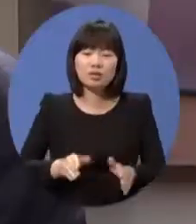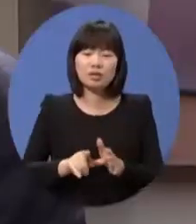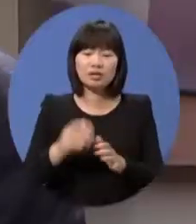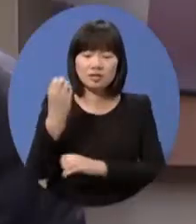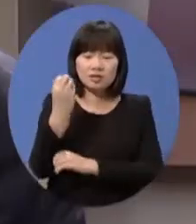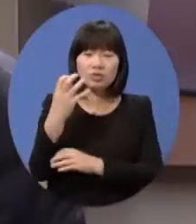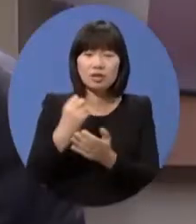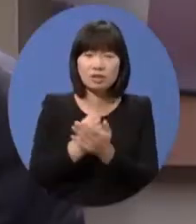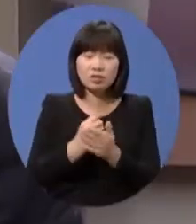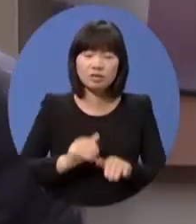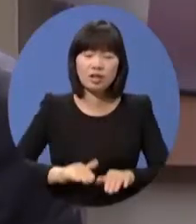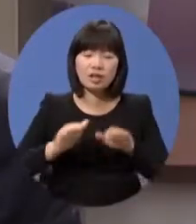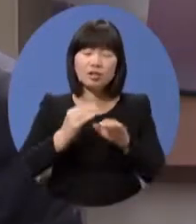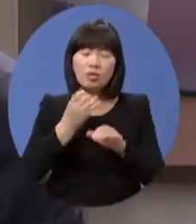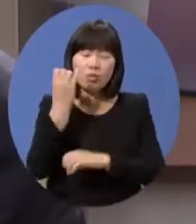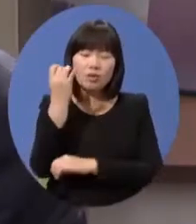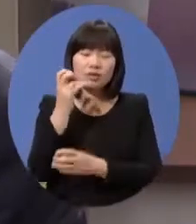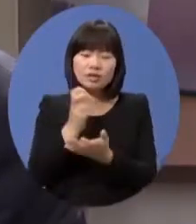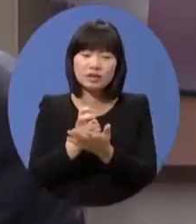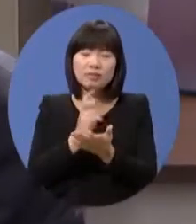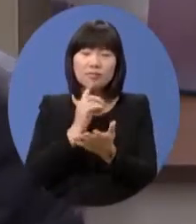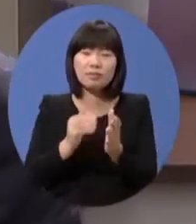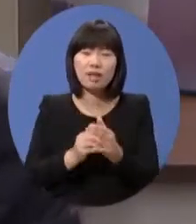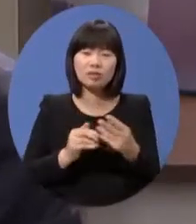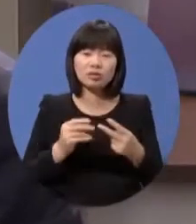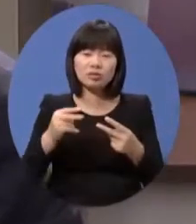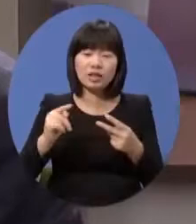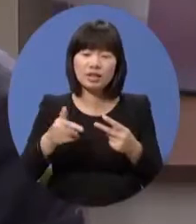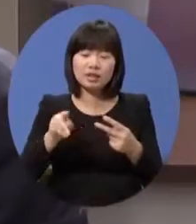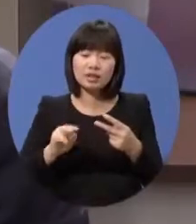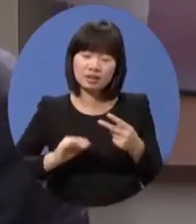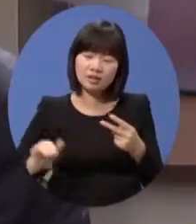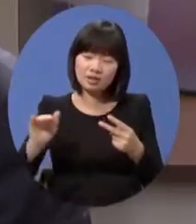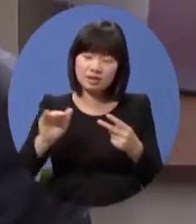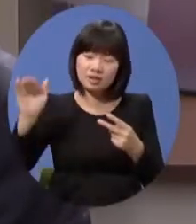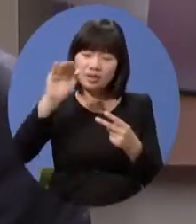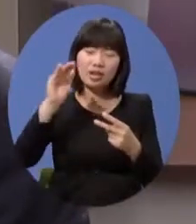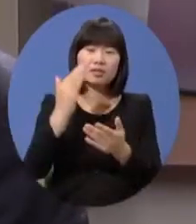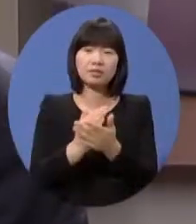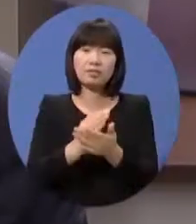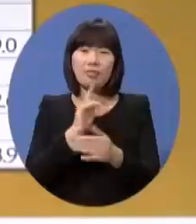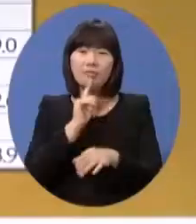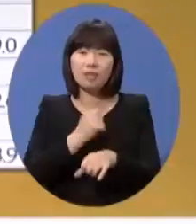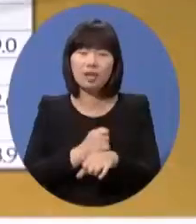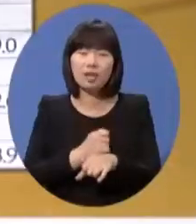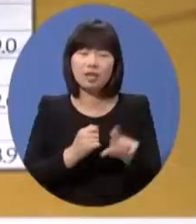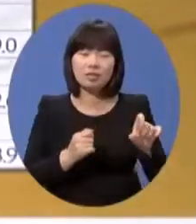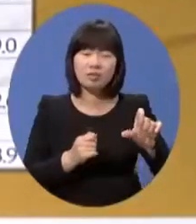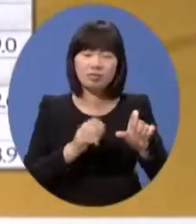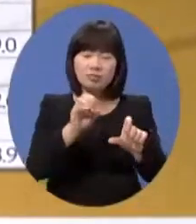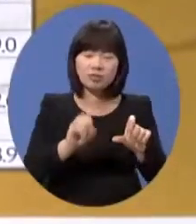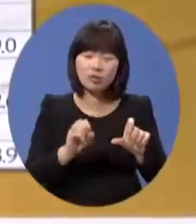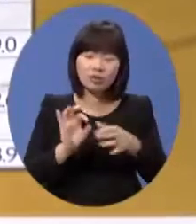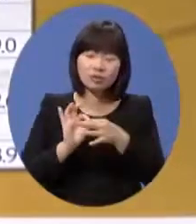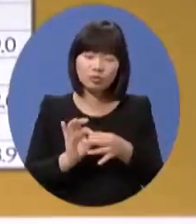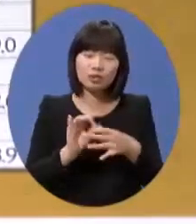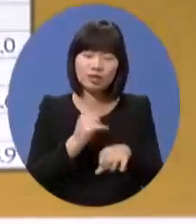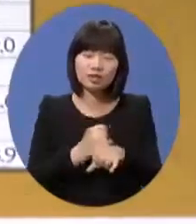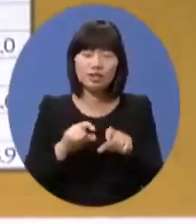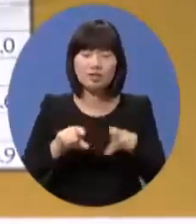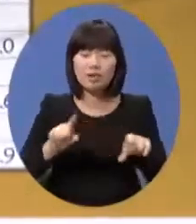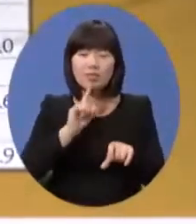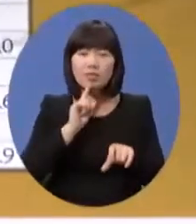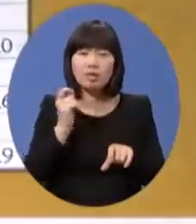기준으로 자라는 게 원칙이고요. 보통 두 단계를 넘지 말라 그러죠. 네. 이 선을 따라서 15%는 15% 선을 쭉 가는 게 일반적입니다. 네.